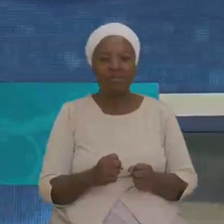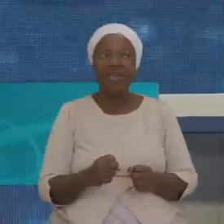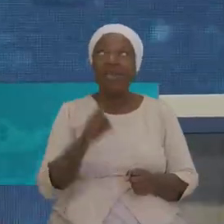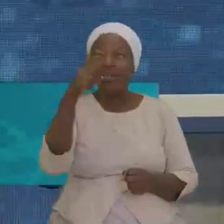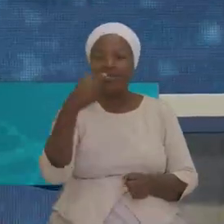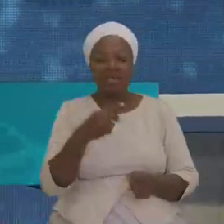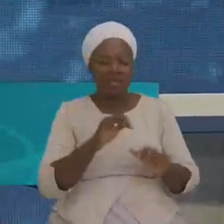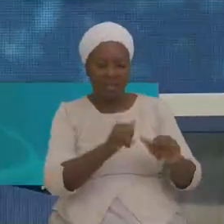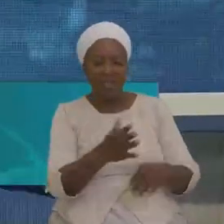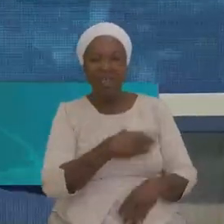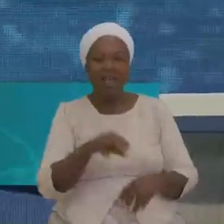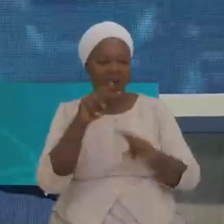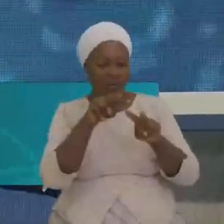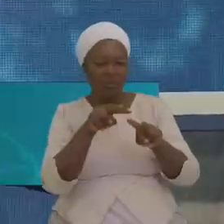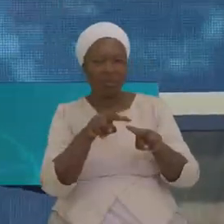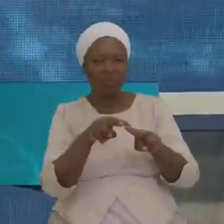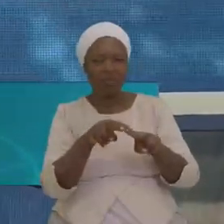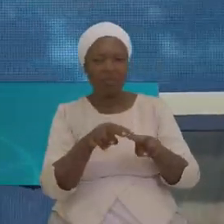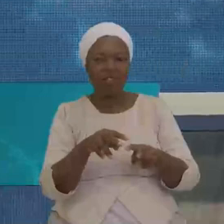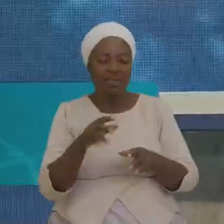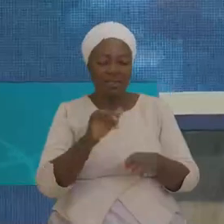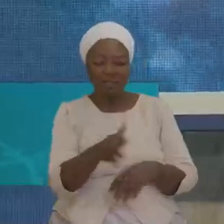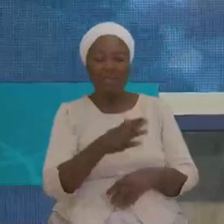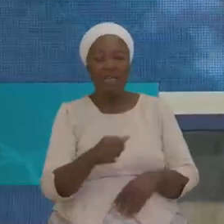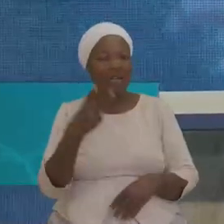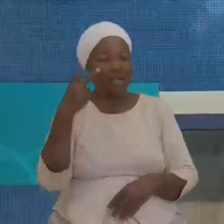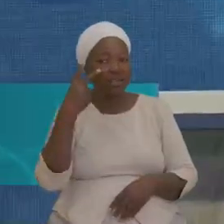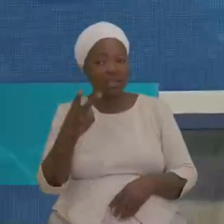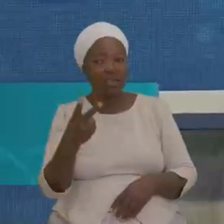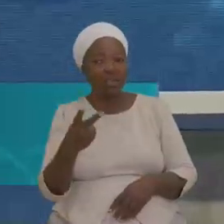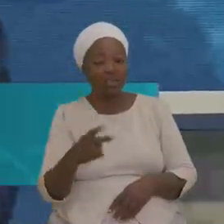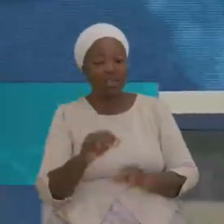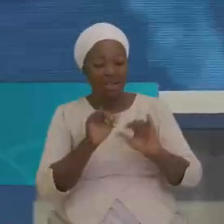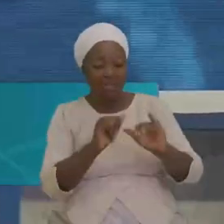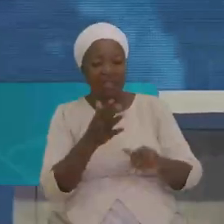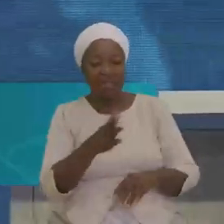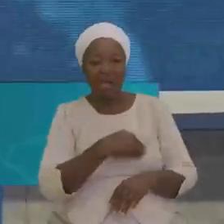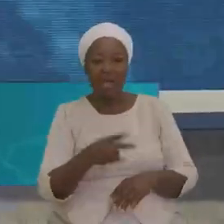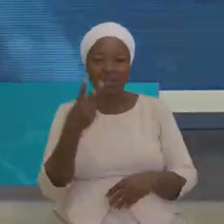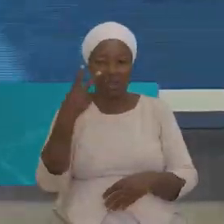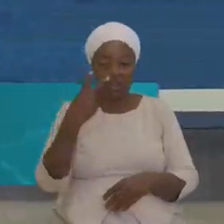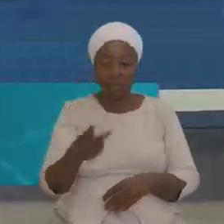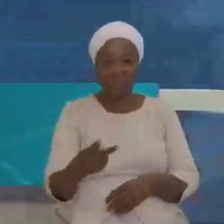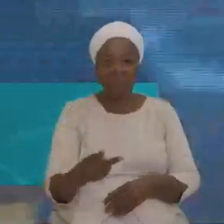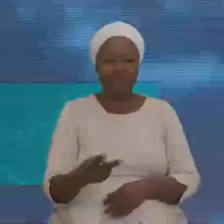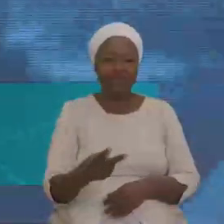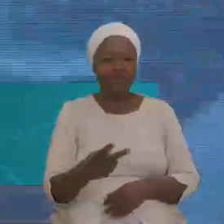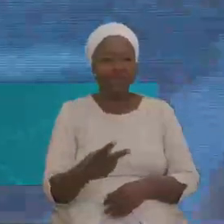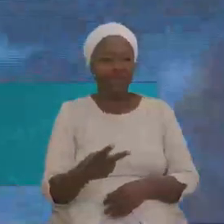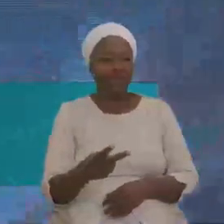et regarde. Reste là et vois. Reste là et